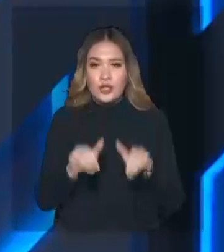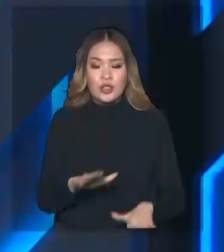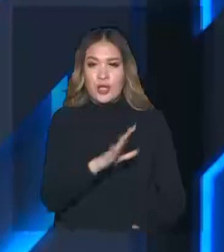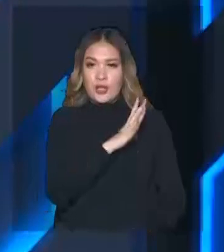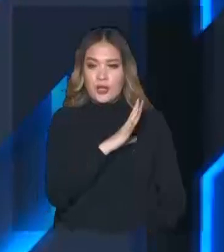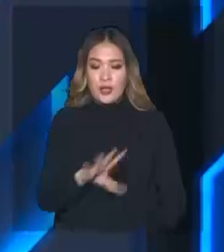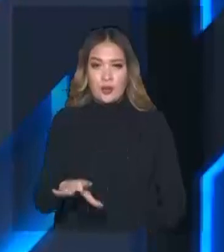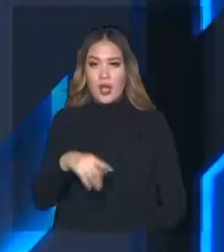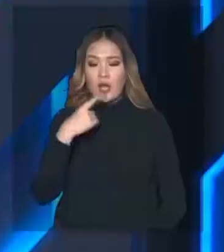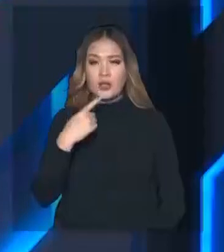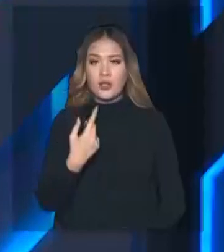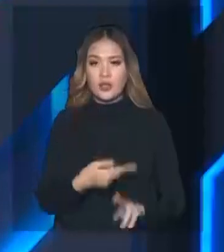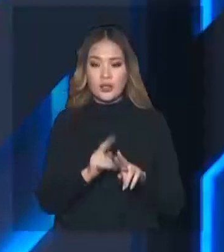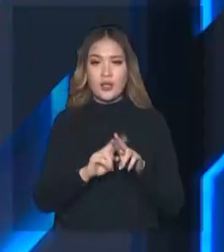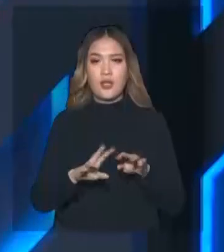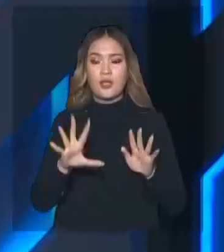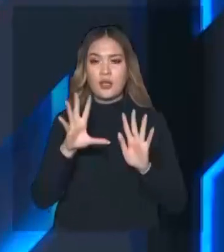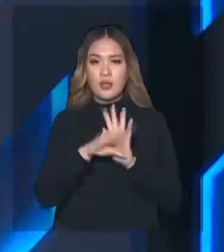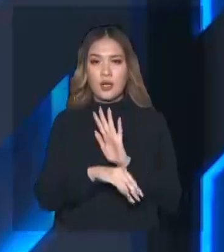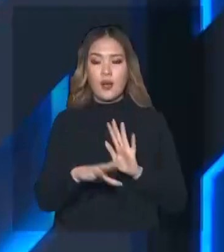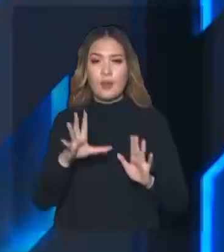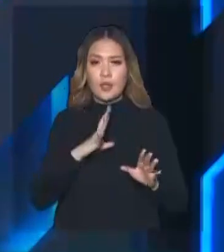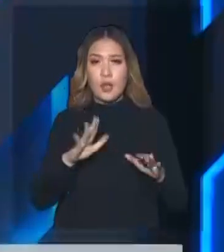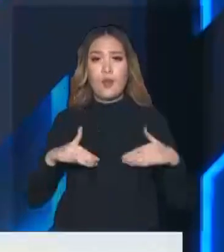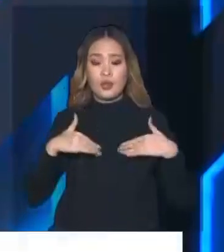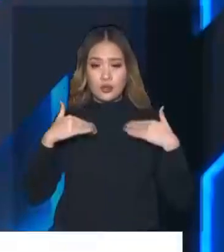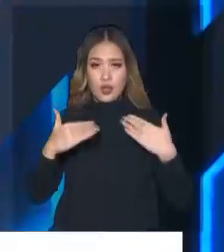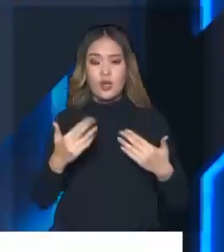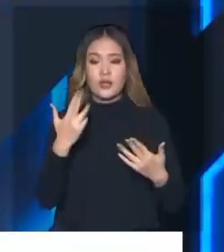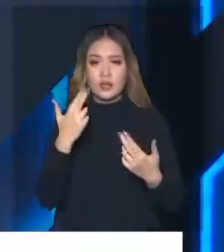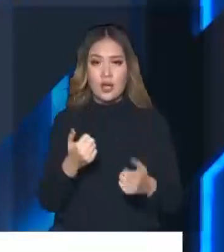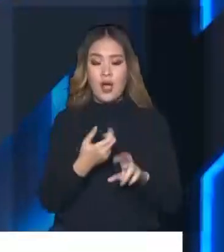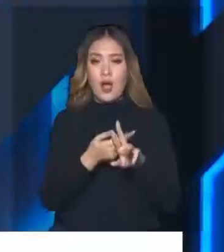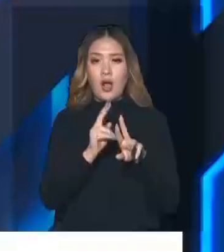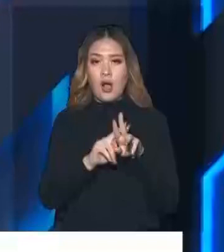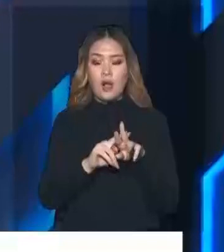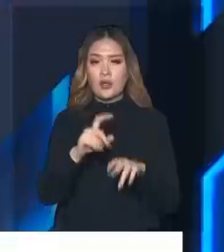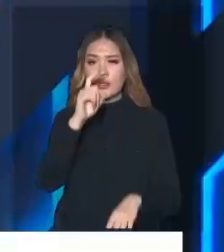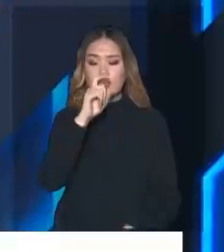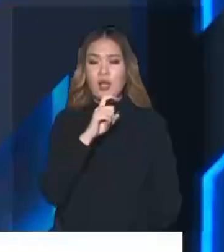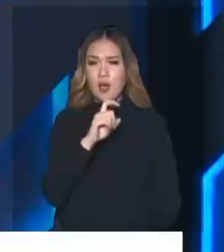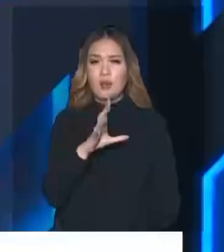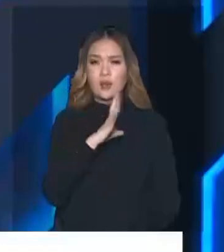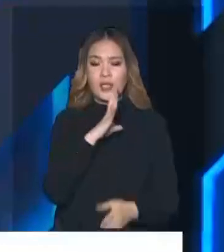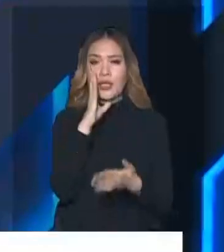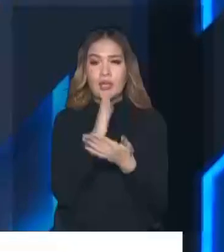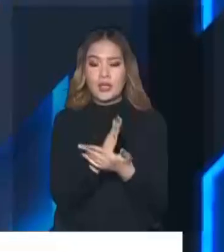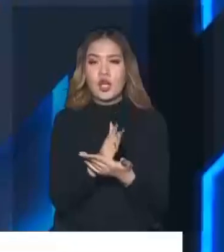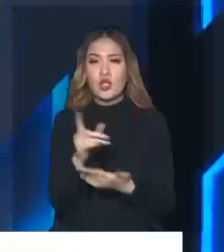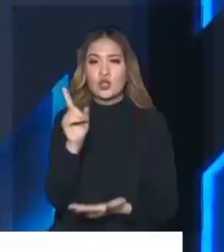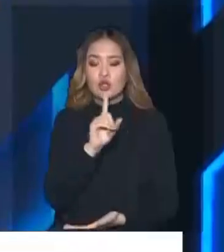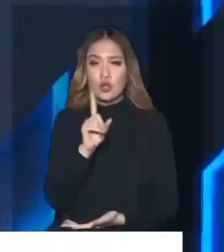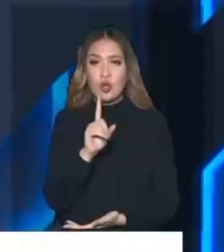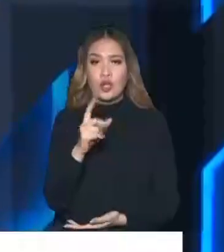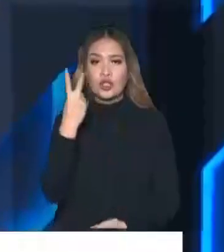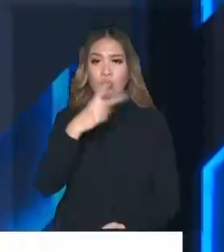айтып жатыр. Енді расында да құтты болсын жағымды жаңалық. Енді мынандай бір түсінбейтін кейбір мәселелер бар.